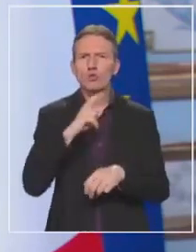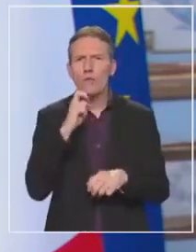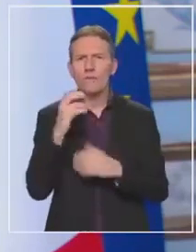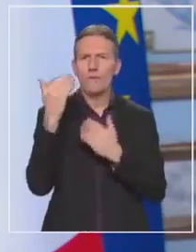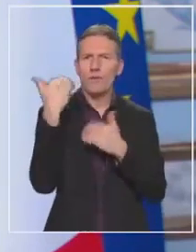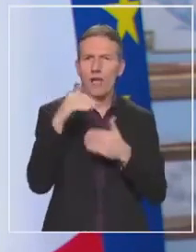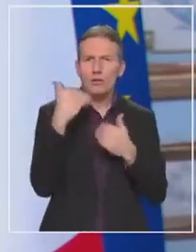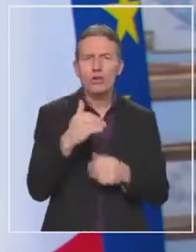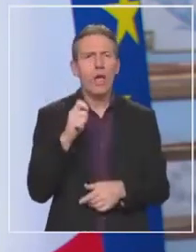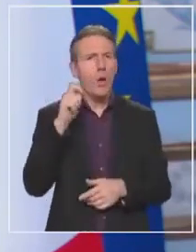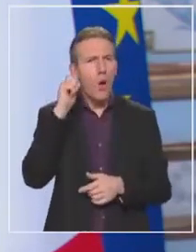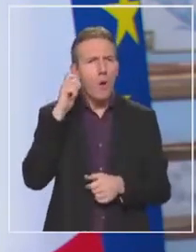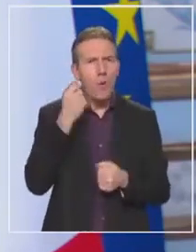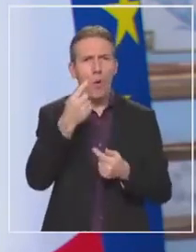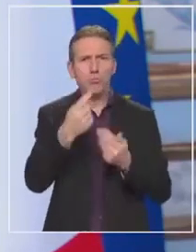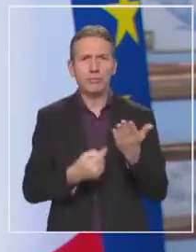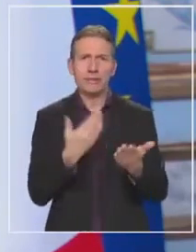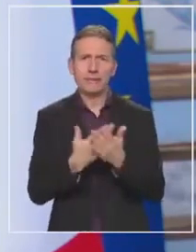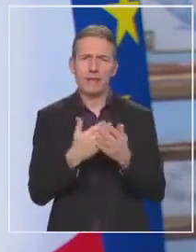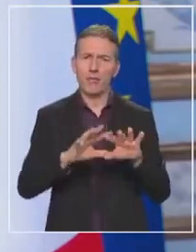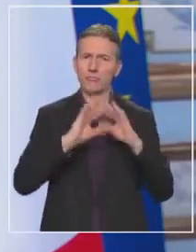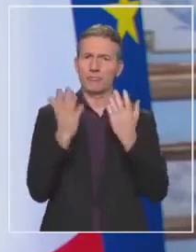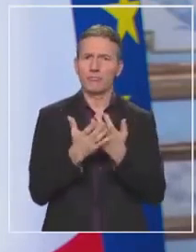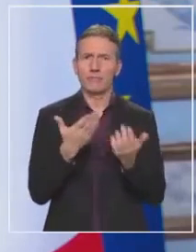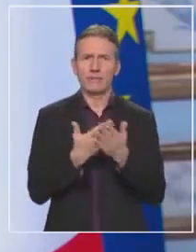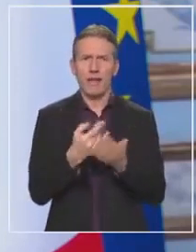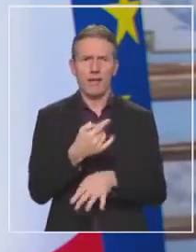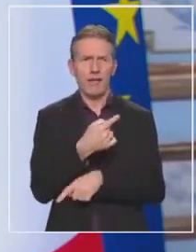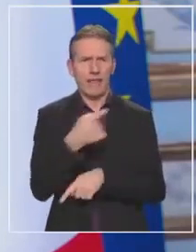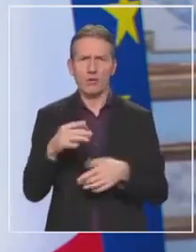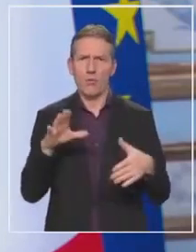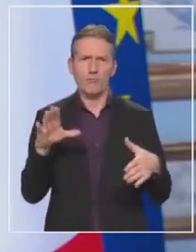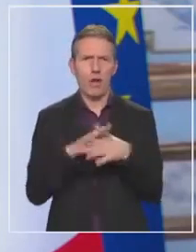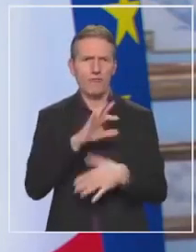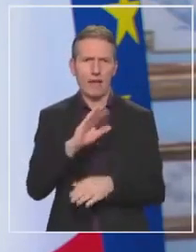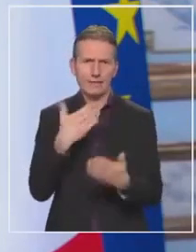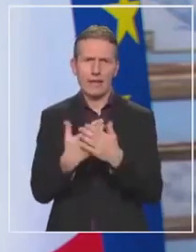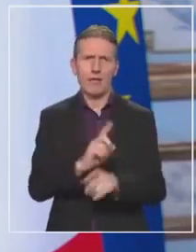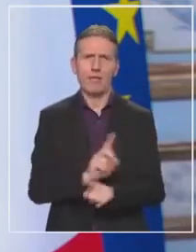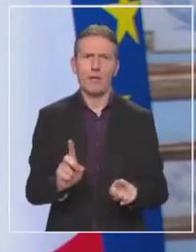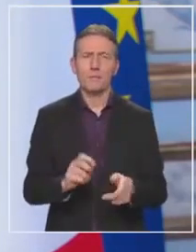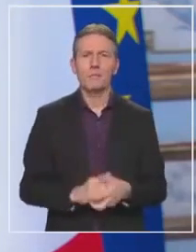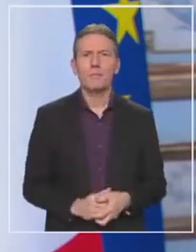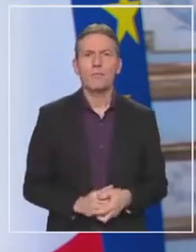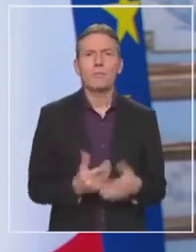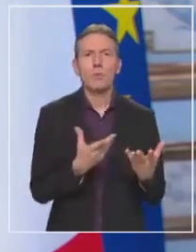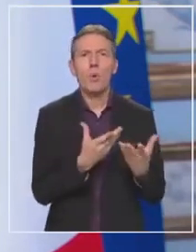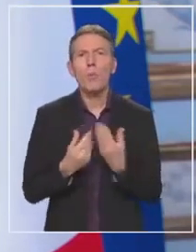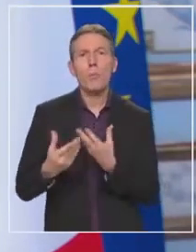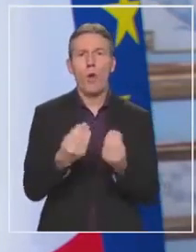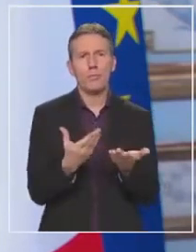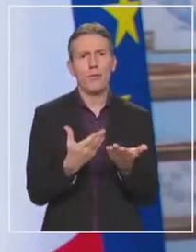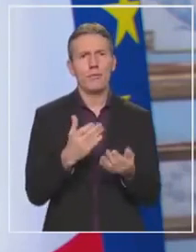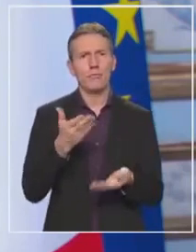étrangers aux homosexuels c'est tout simplement la négation de la france le peuple est